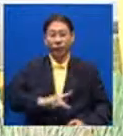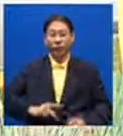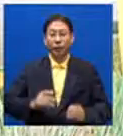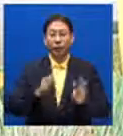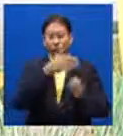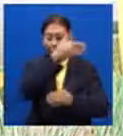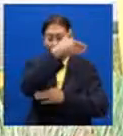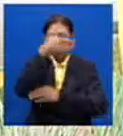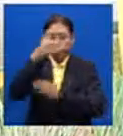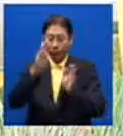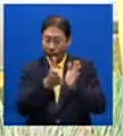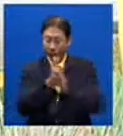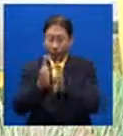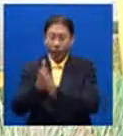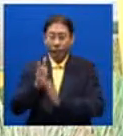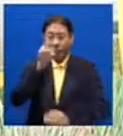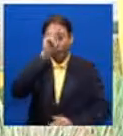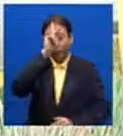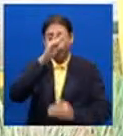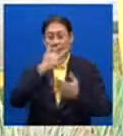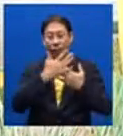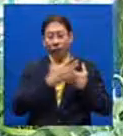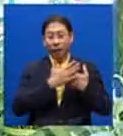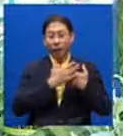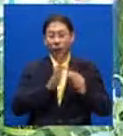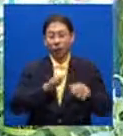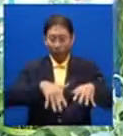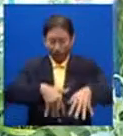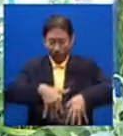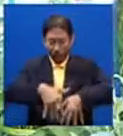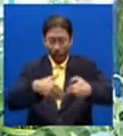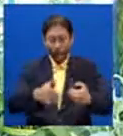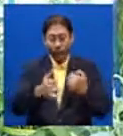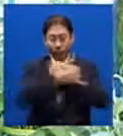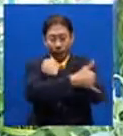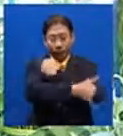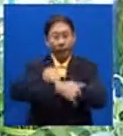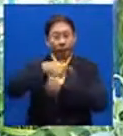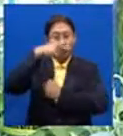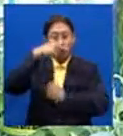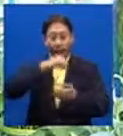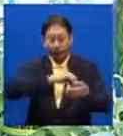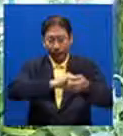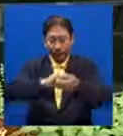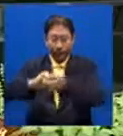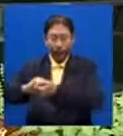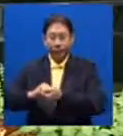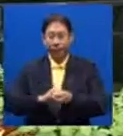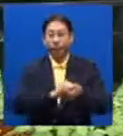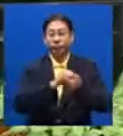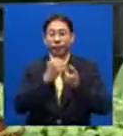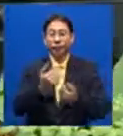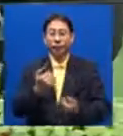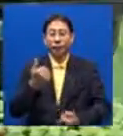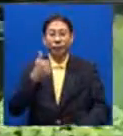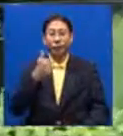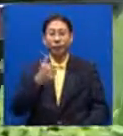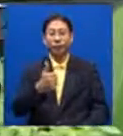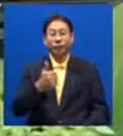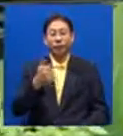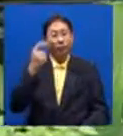เนื่องจากเป็นที่เคารพรักของปวงชนชาวไทยทำให้ประเทศไทยมีความสมัครสมาชิกจนเป็นแบบอย่างที่ดี